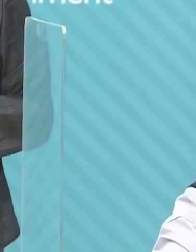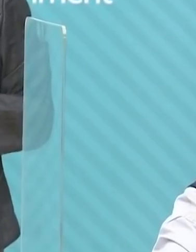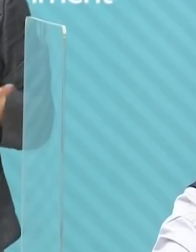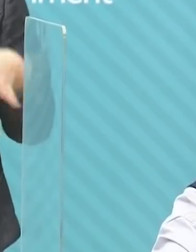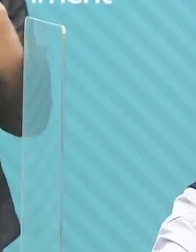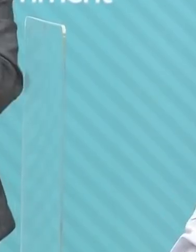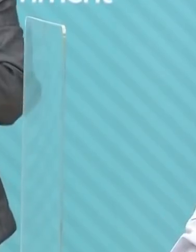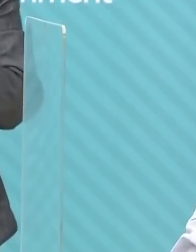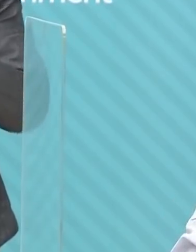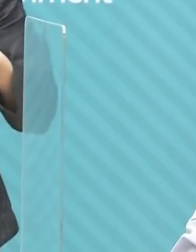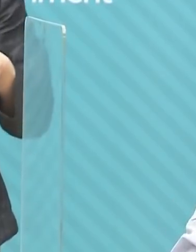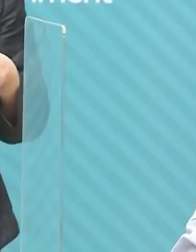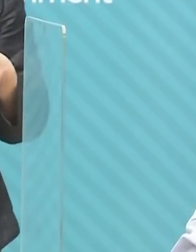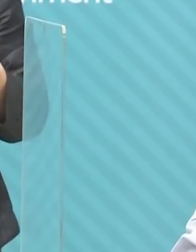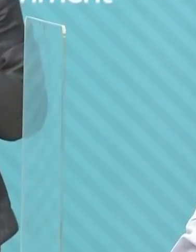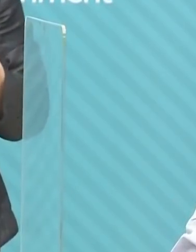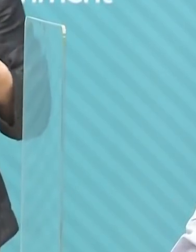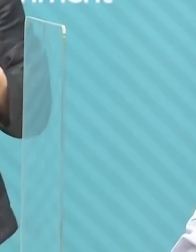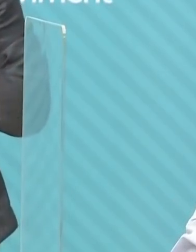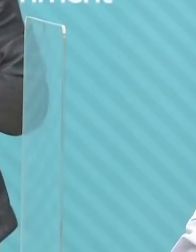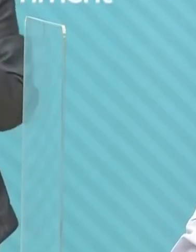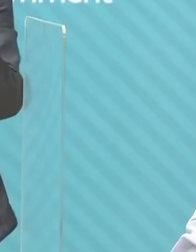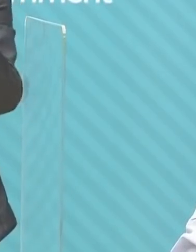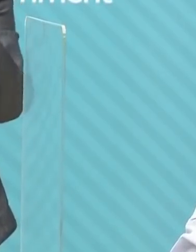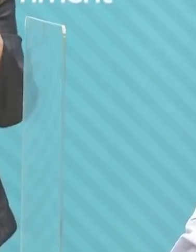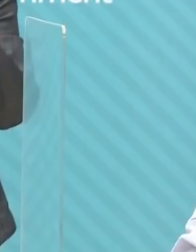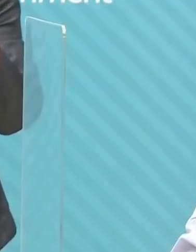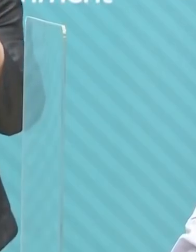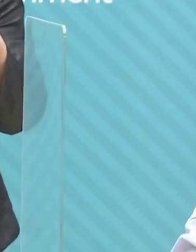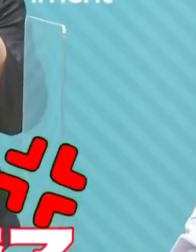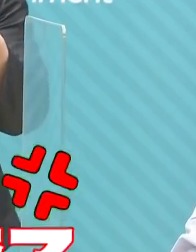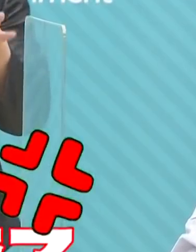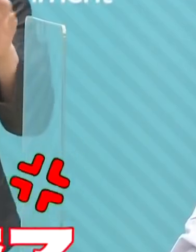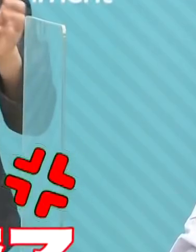好了，来听您可以讲的话。